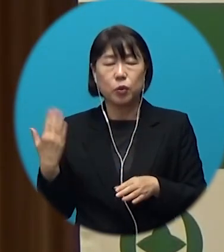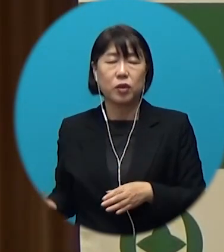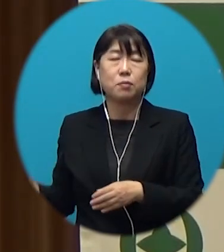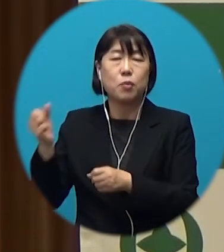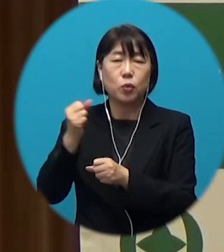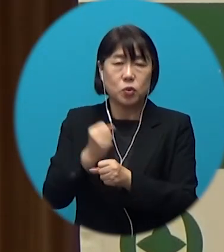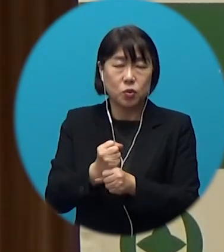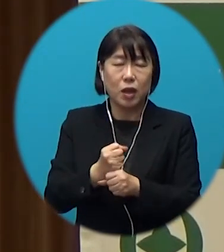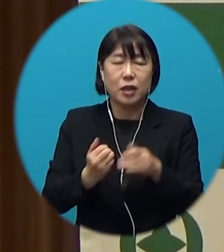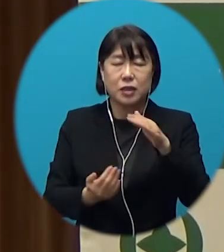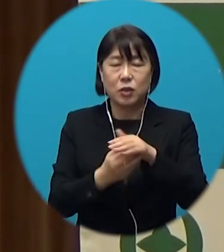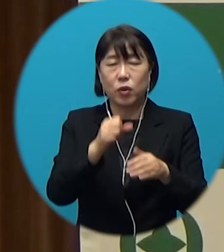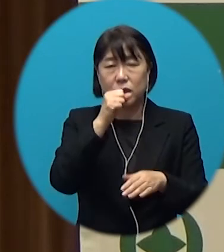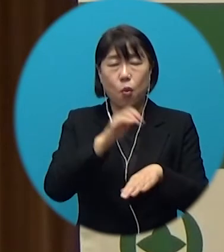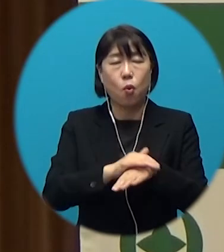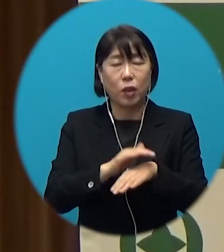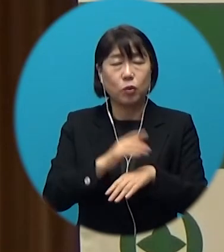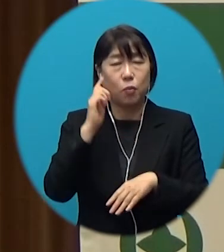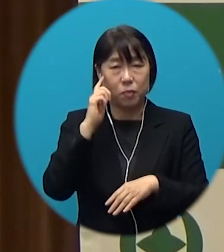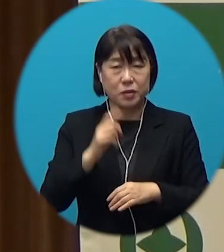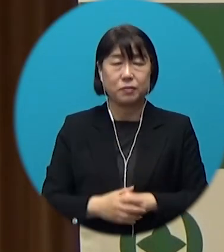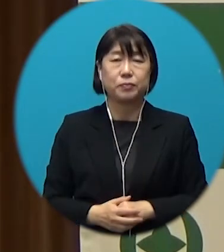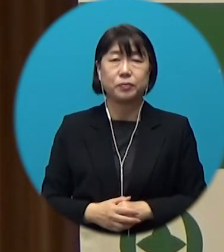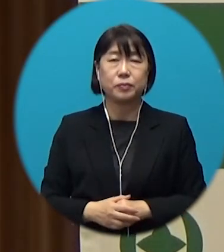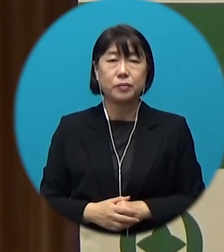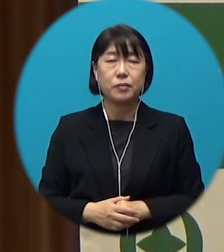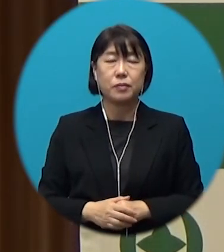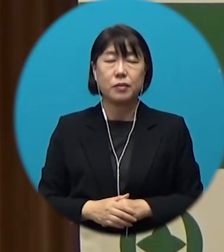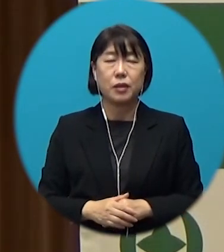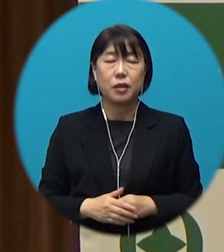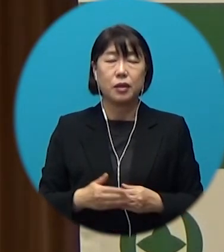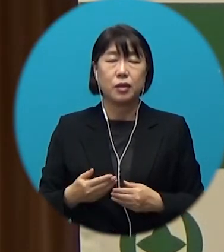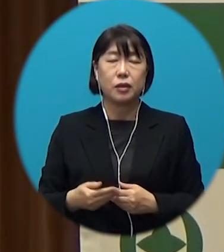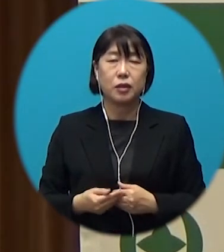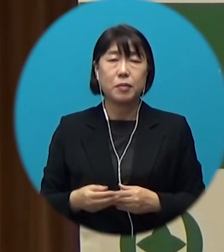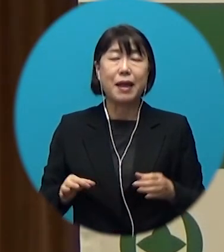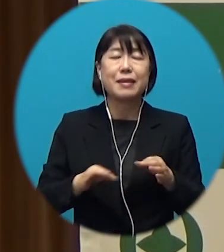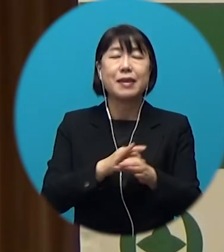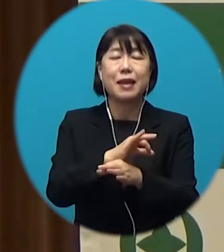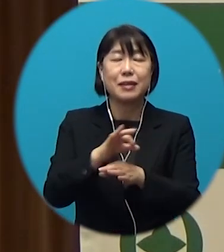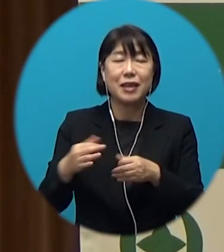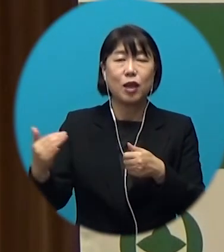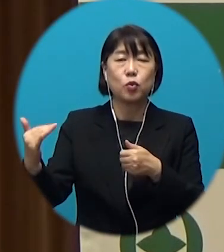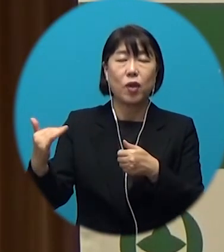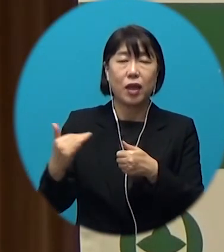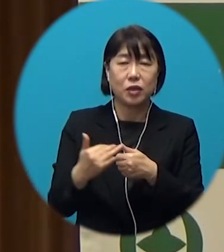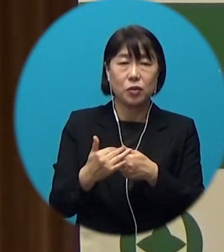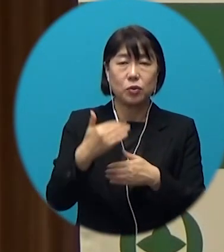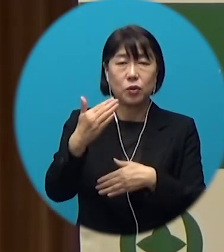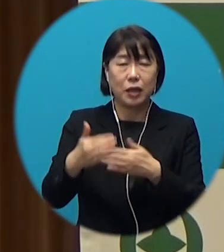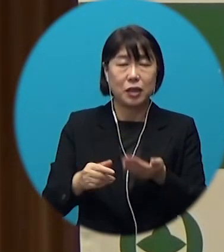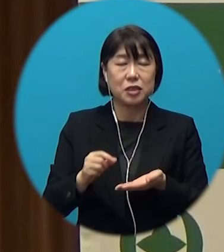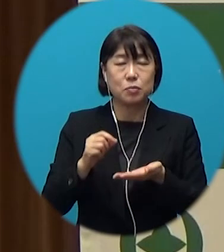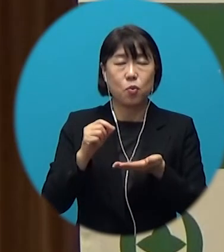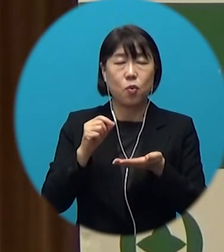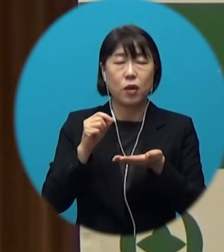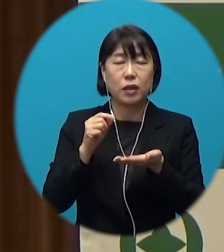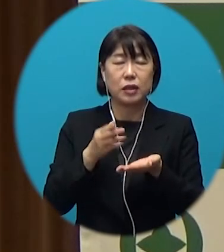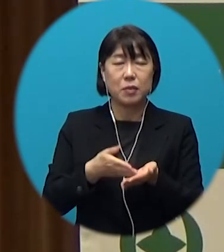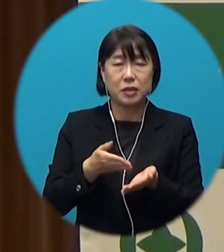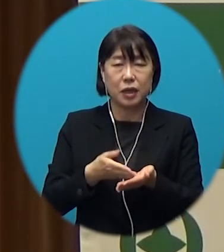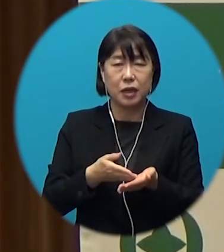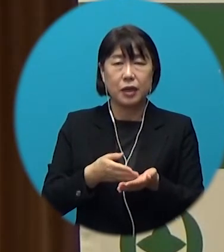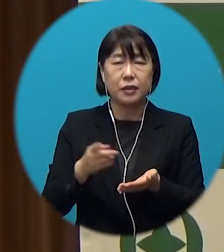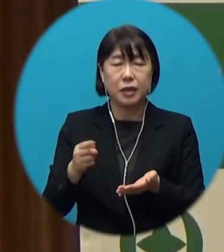ふうに考えています。 今お話の中でなんか経済への影響の話は多少はあったと思いますけど、何か目立った影